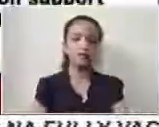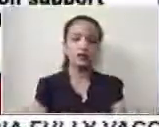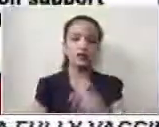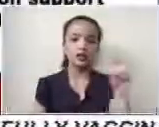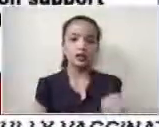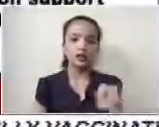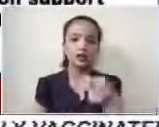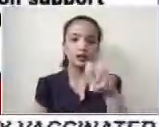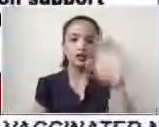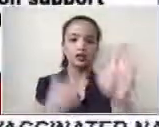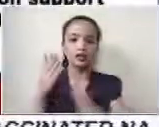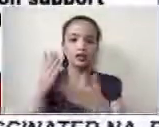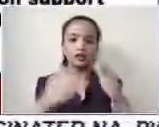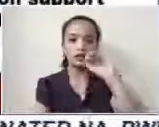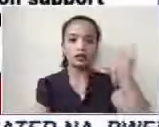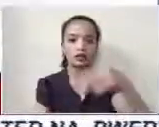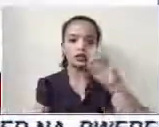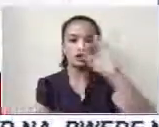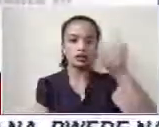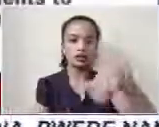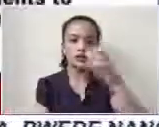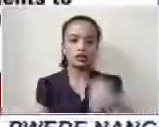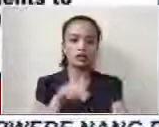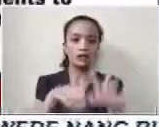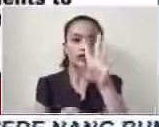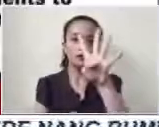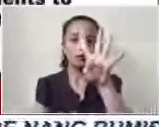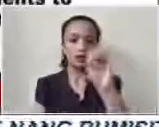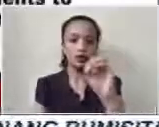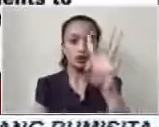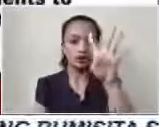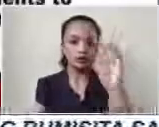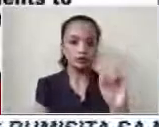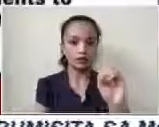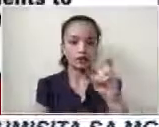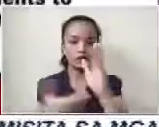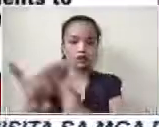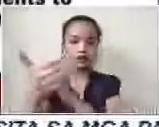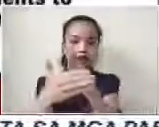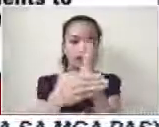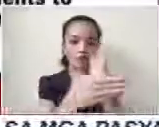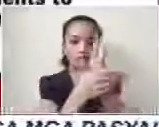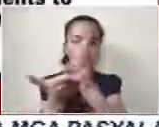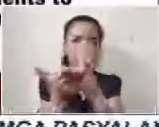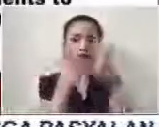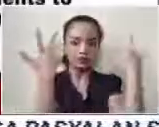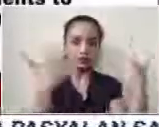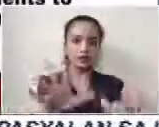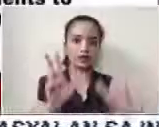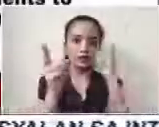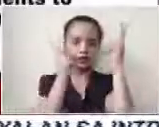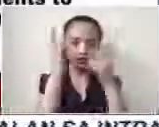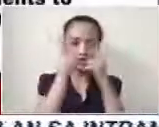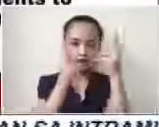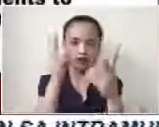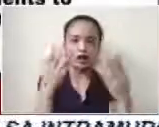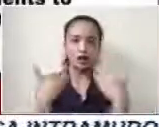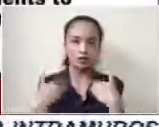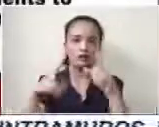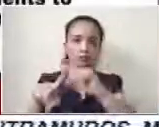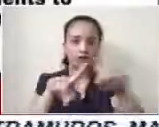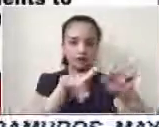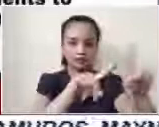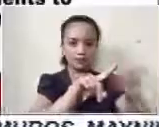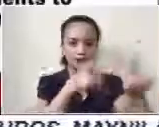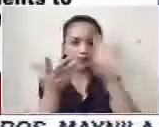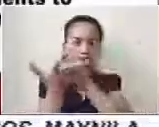tourism. Usually talaga sinahanap nila outdoor at gusto nila yung maliit lang na grupo kasi gusto lang